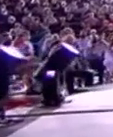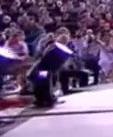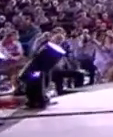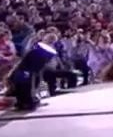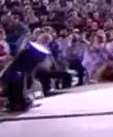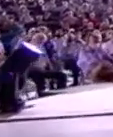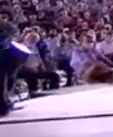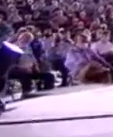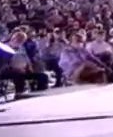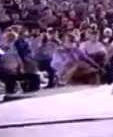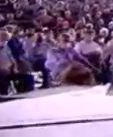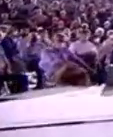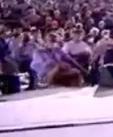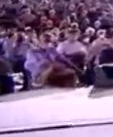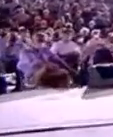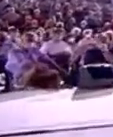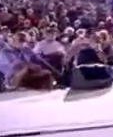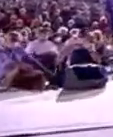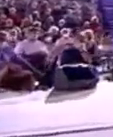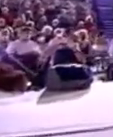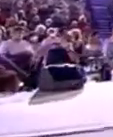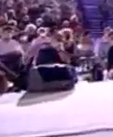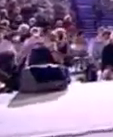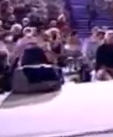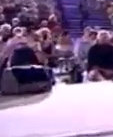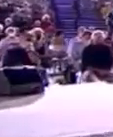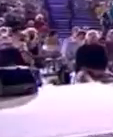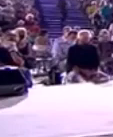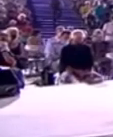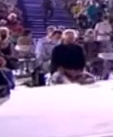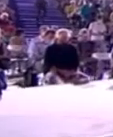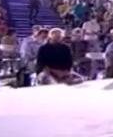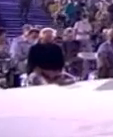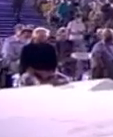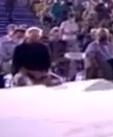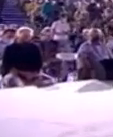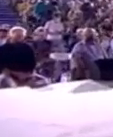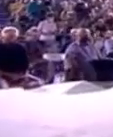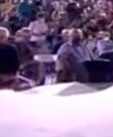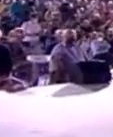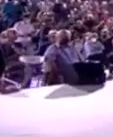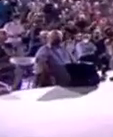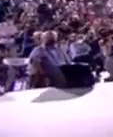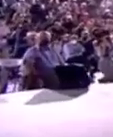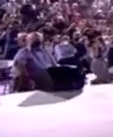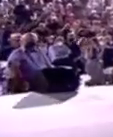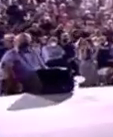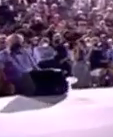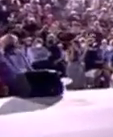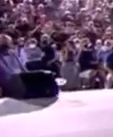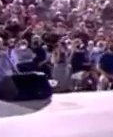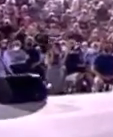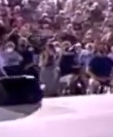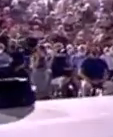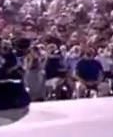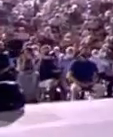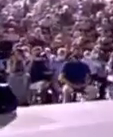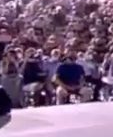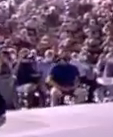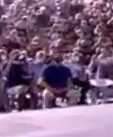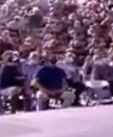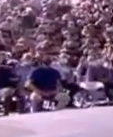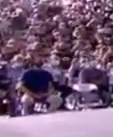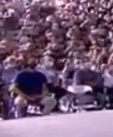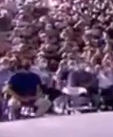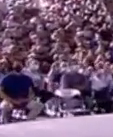Οι βεβαιότητές μας έχουν ήδη κλονιστεί, όπως όμως έχει κλονιστεί και αυτό το αίσθημα υπεροψίας των δυτικών